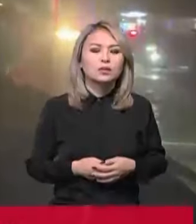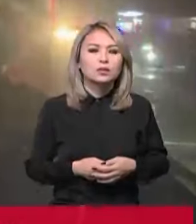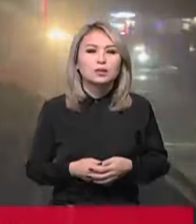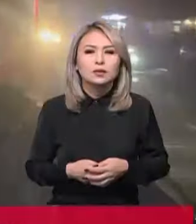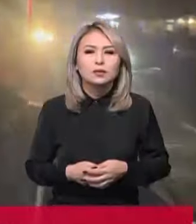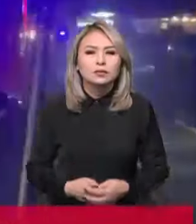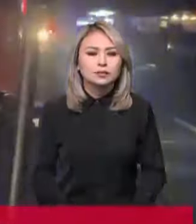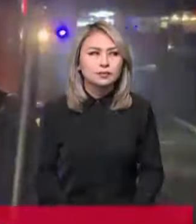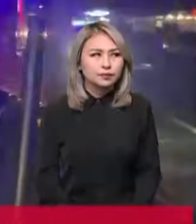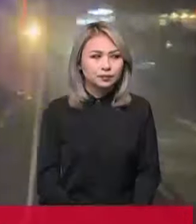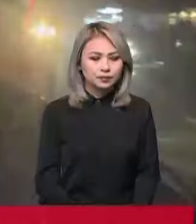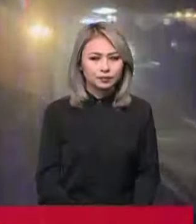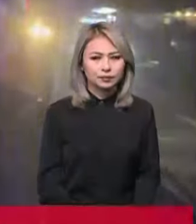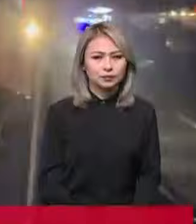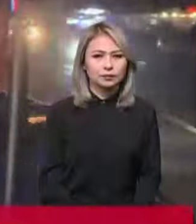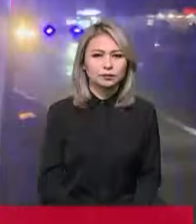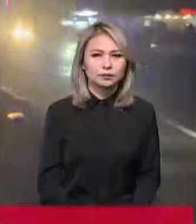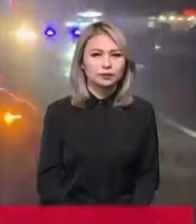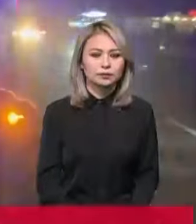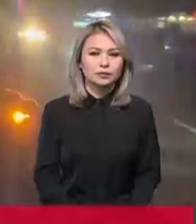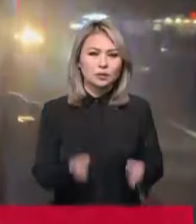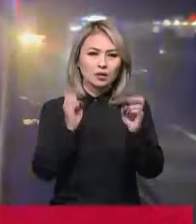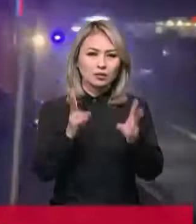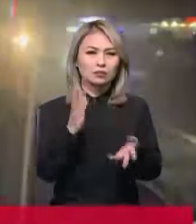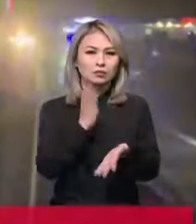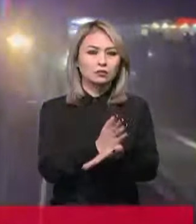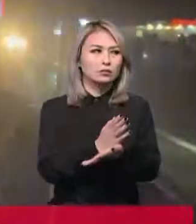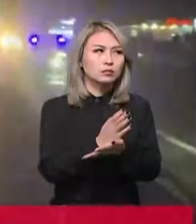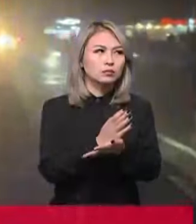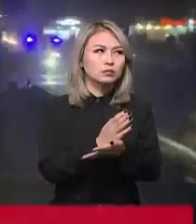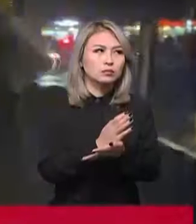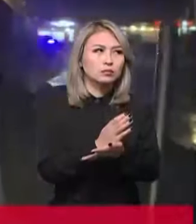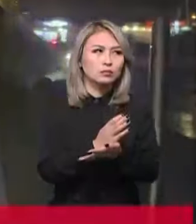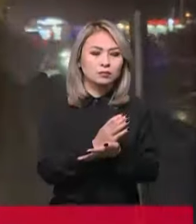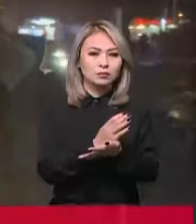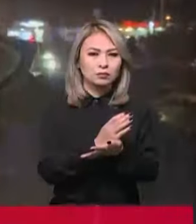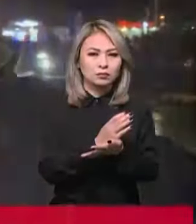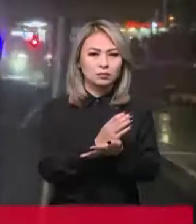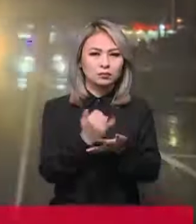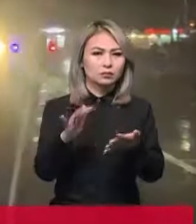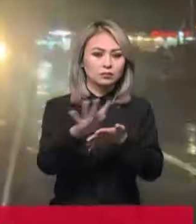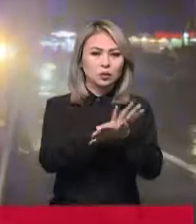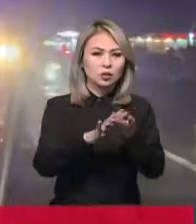жоқ. Қандай да қауіп бар ма? Қайда? Қауіп бар ма? Қауіп бар ма қазір, қандай да бір? Қазір ешқандай